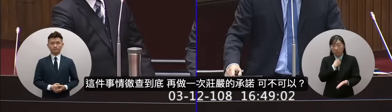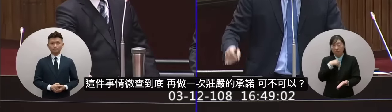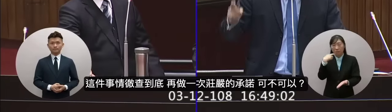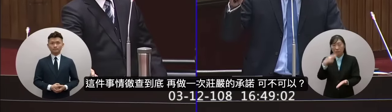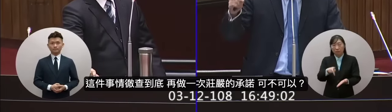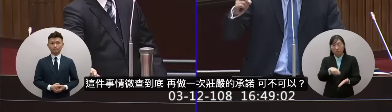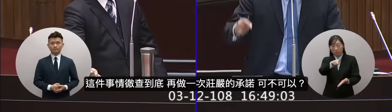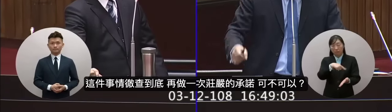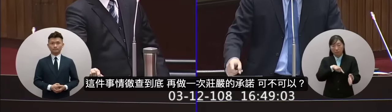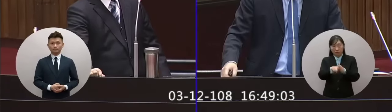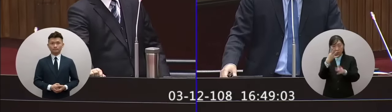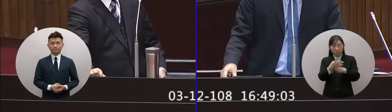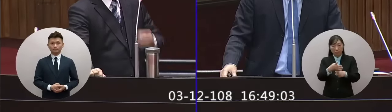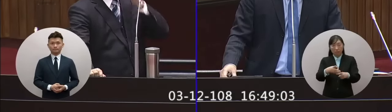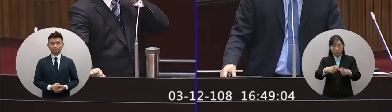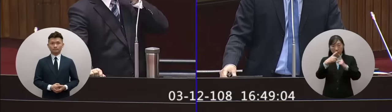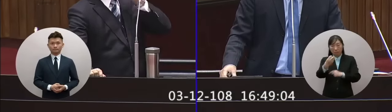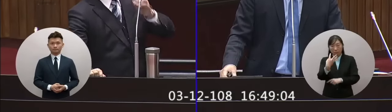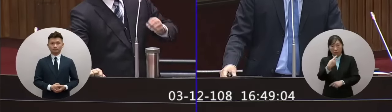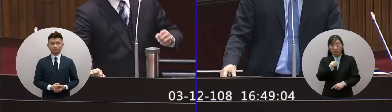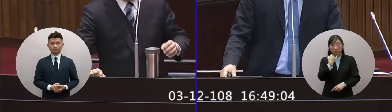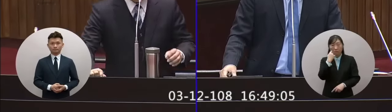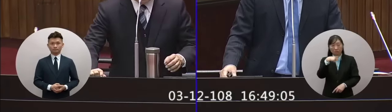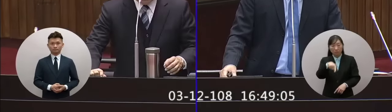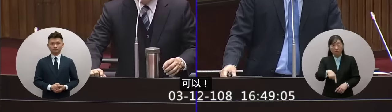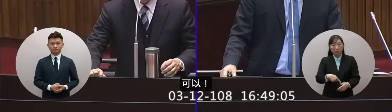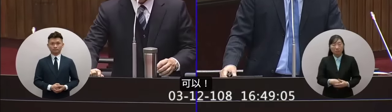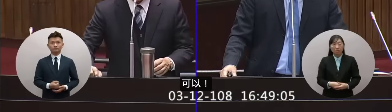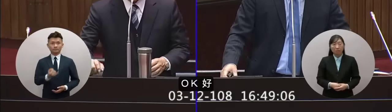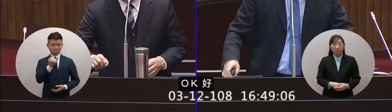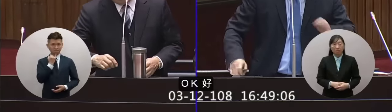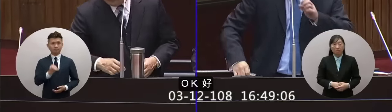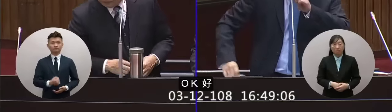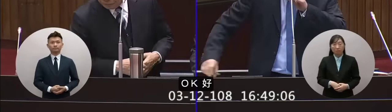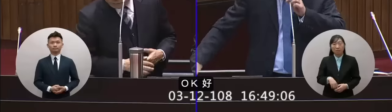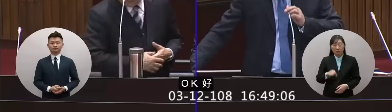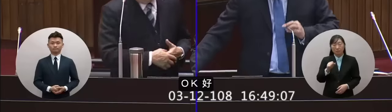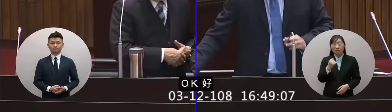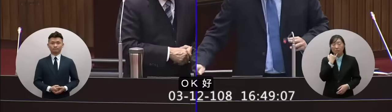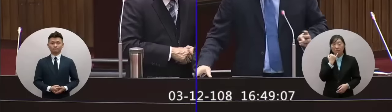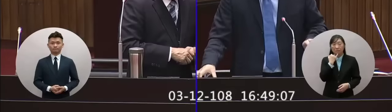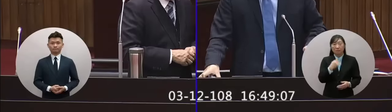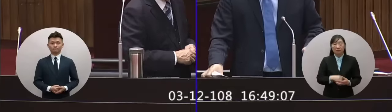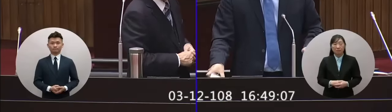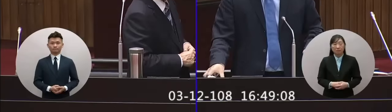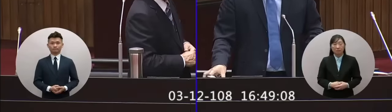做一次庄严的承诺，可不可以？ 可以。 OK， 好。